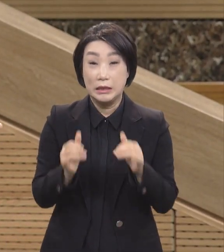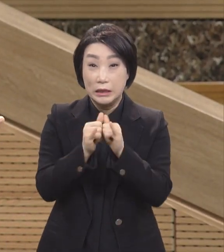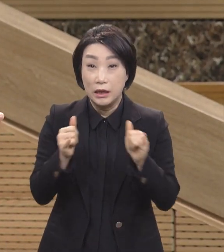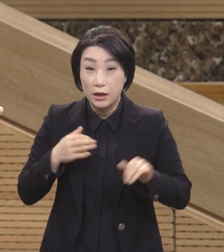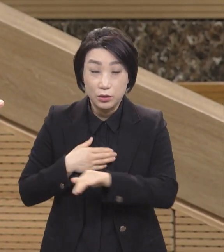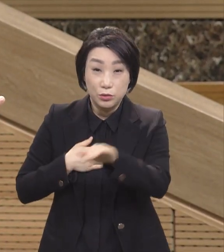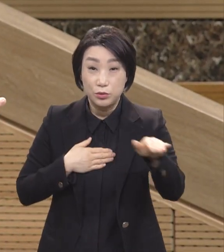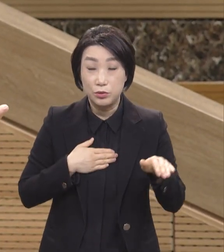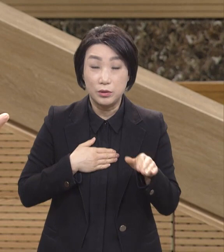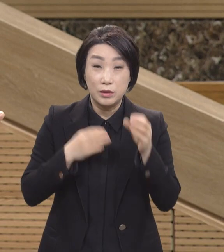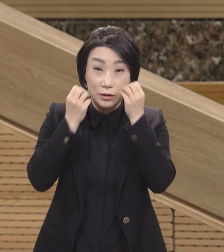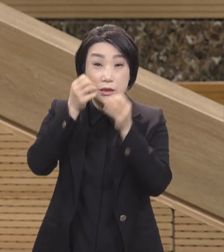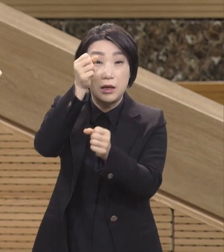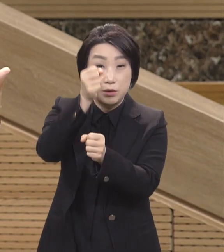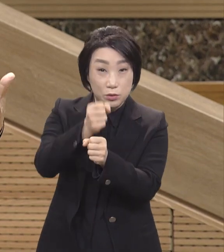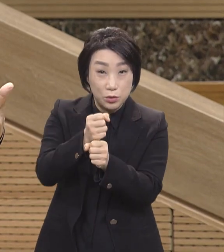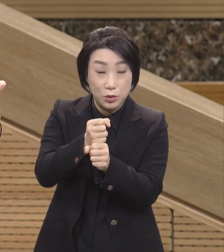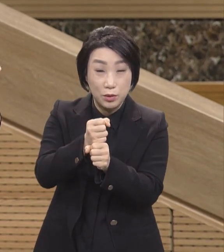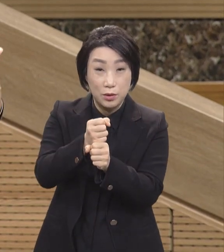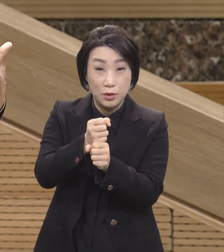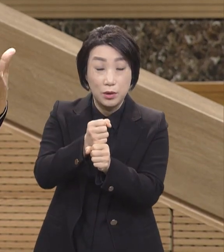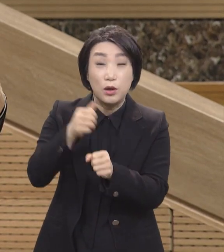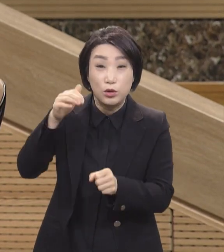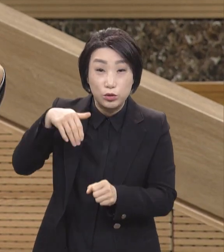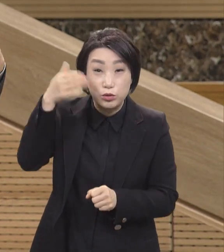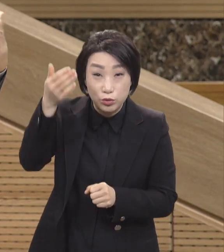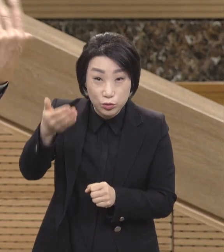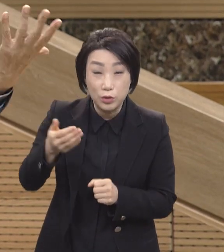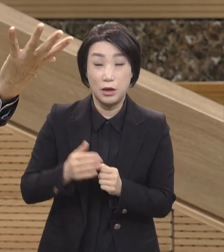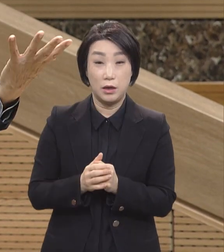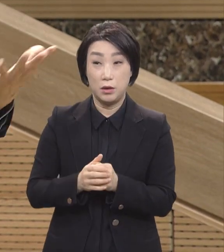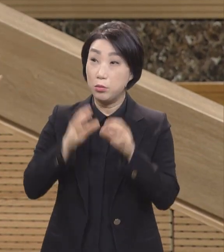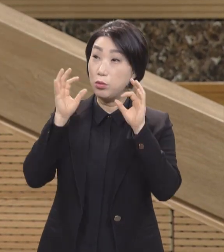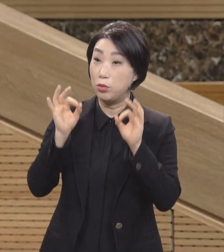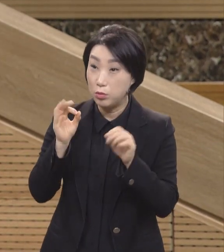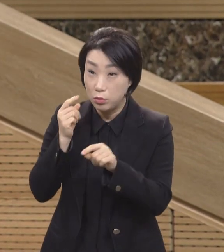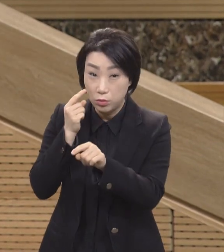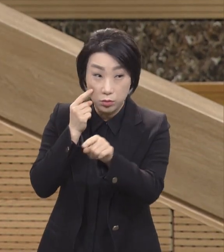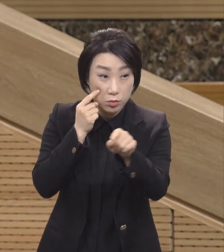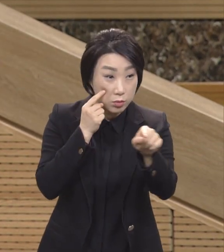인간이 창조되어 만들어진 다음에 보니까